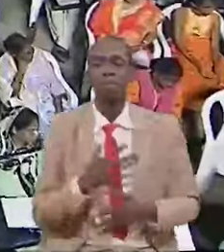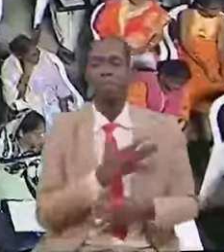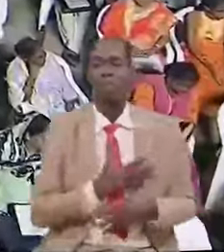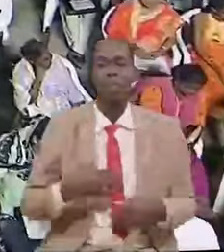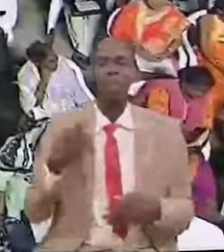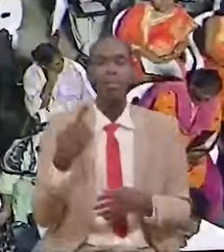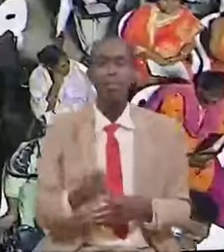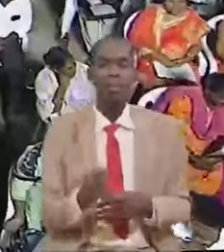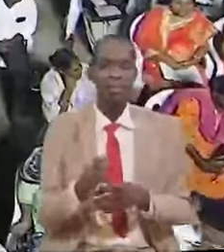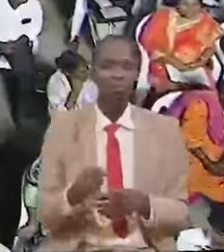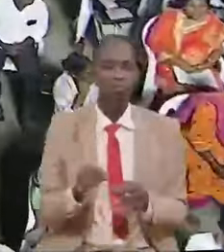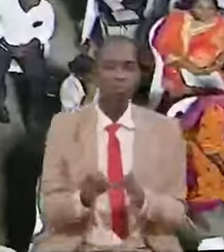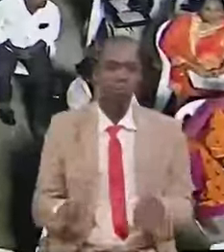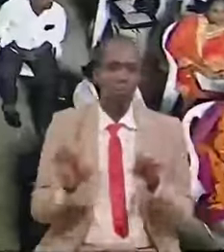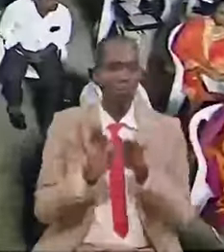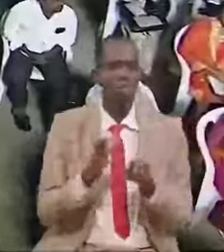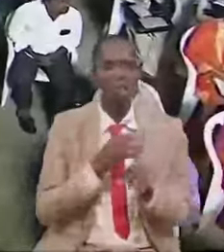Et le but de sa naissance,